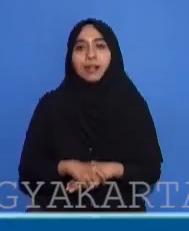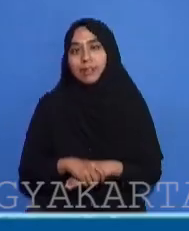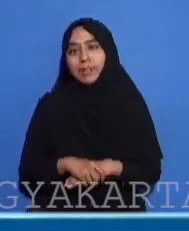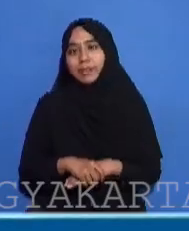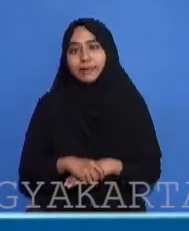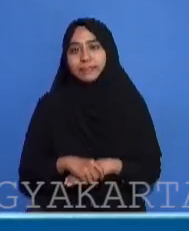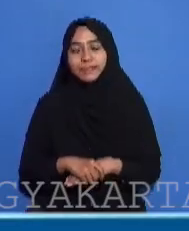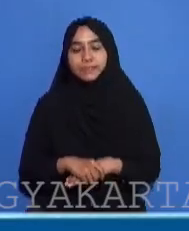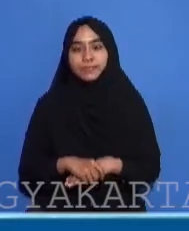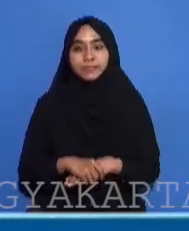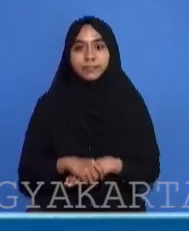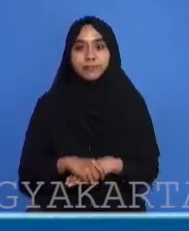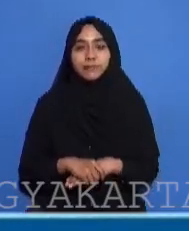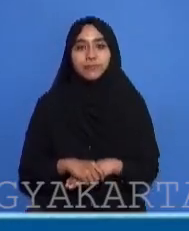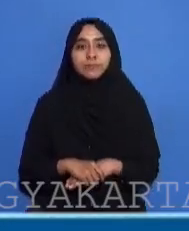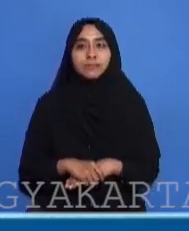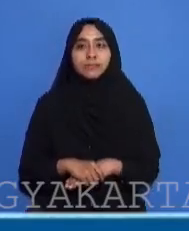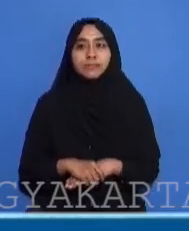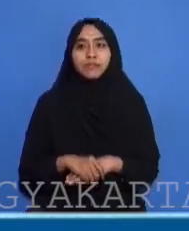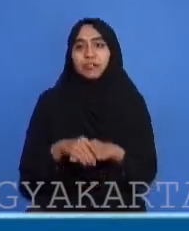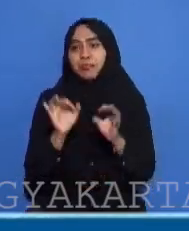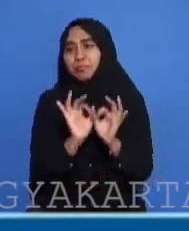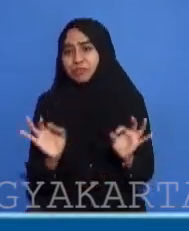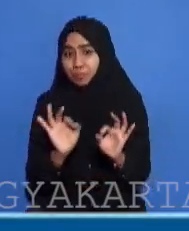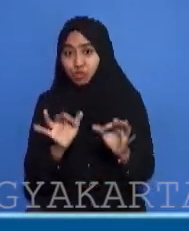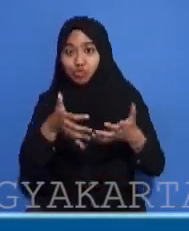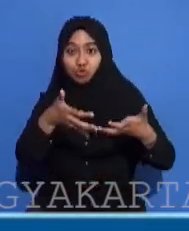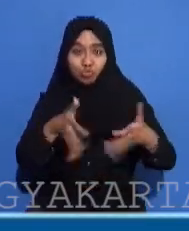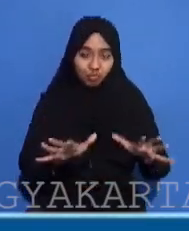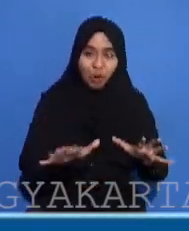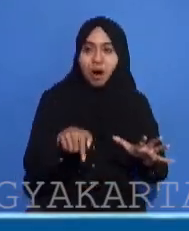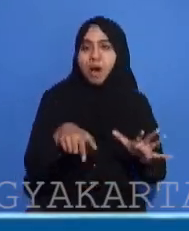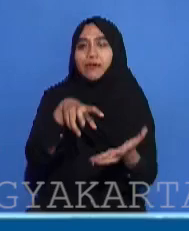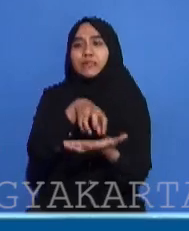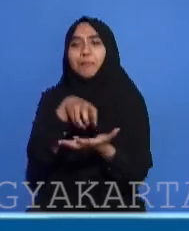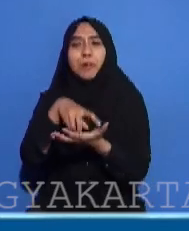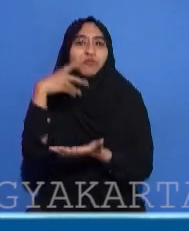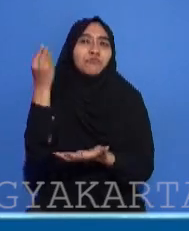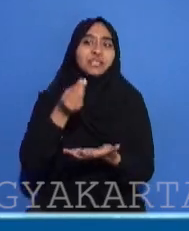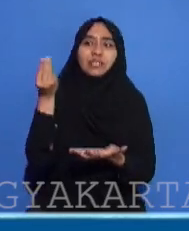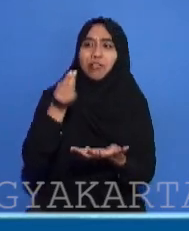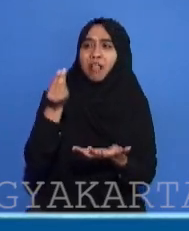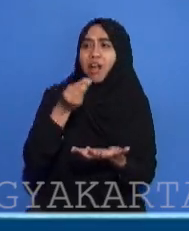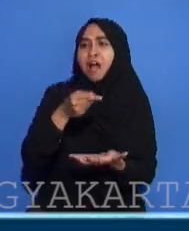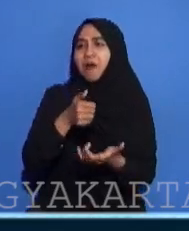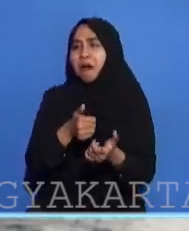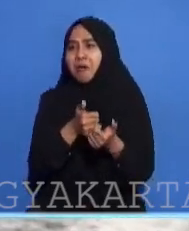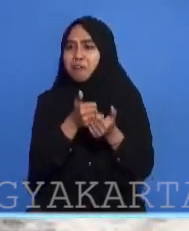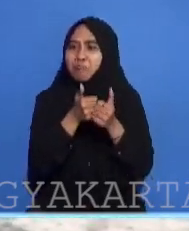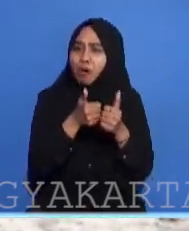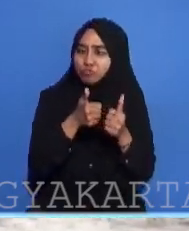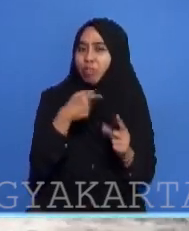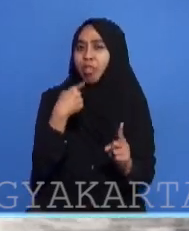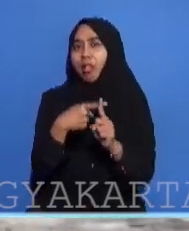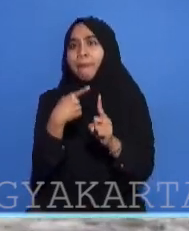piyambak. Menawi menika sampun katindakaken temtunipun badhe ndamel laladan wisata pesisir Cangkring langkung endah malih. Saged